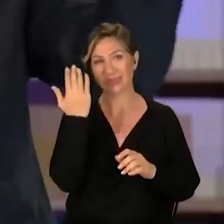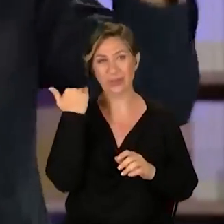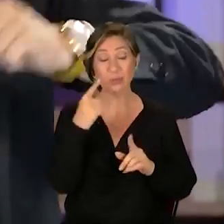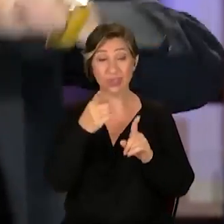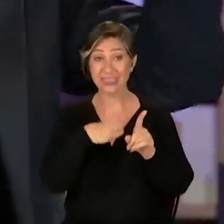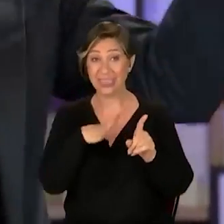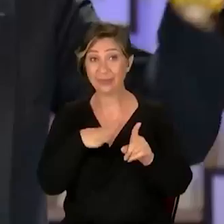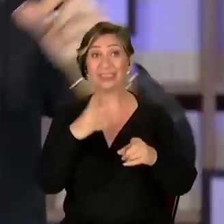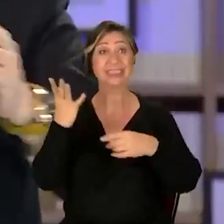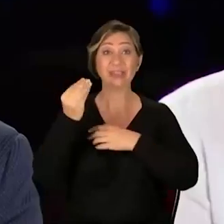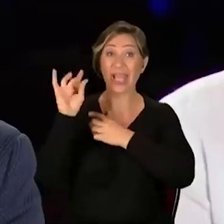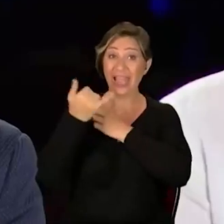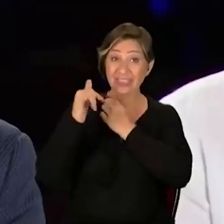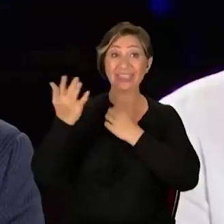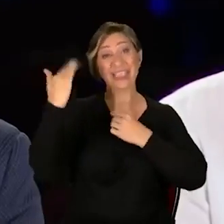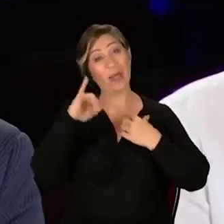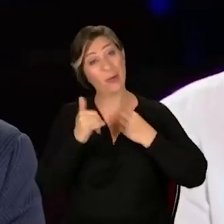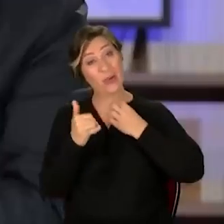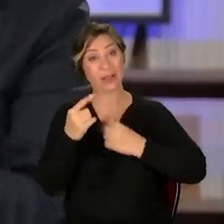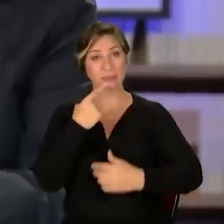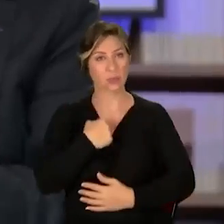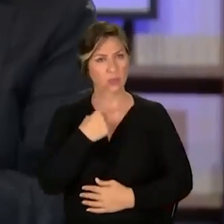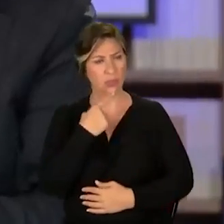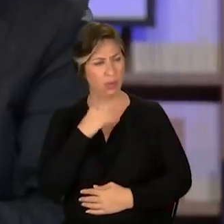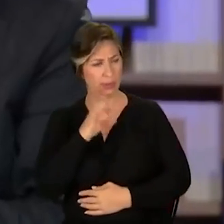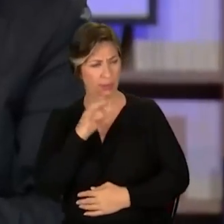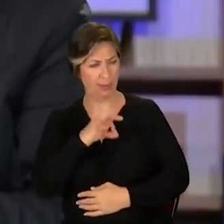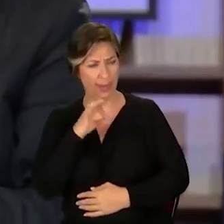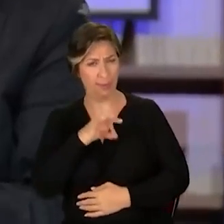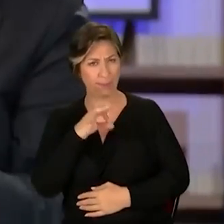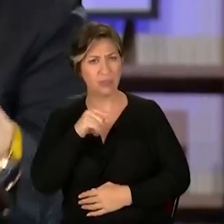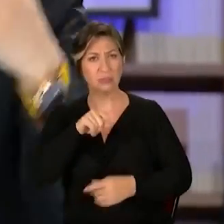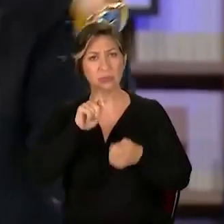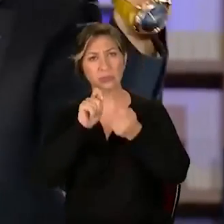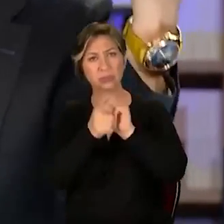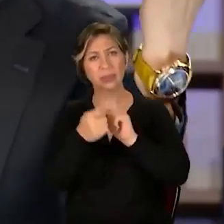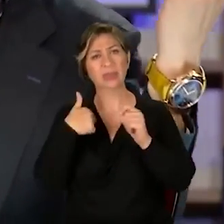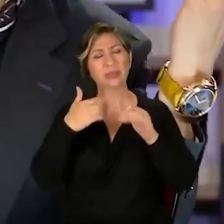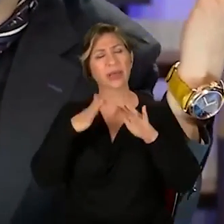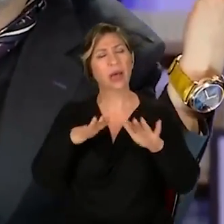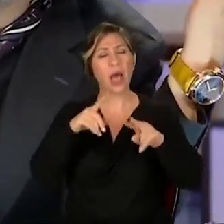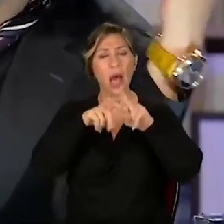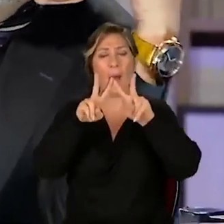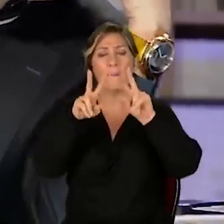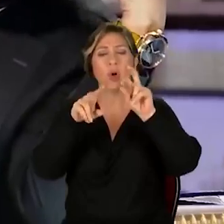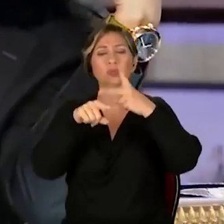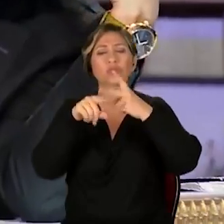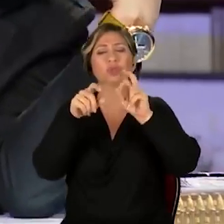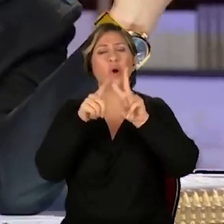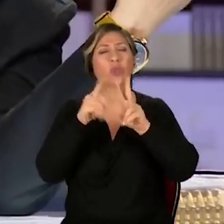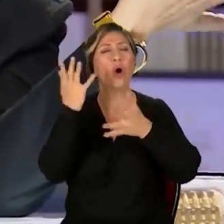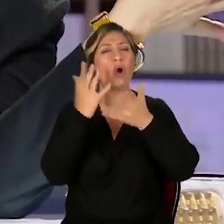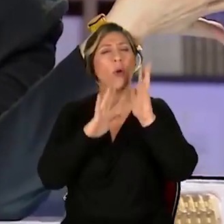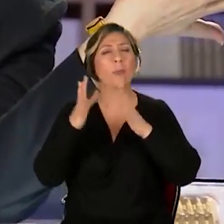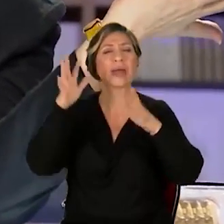Bunları ister misin? Ne güzel eğleneceğiz. Gel oyun oynayalım falan filan gibi uygulamaları tavsiye ederken şimdi beni Amazon ormanlarında filan şırıl